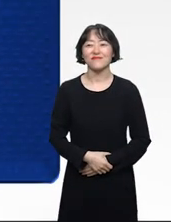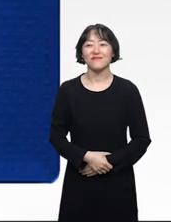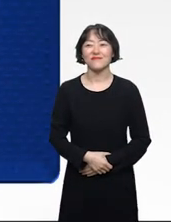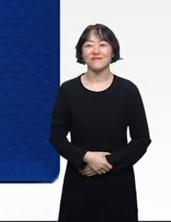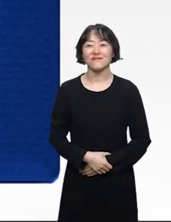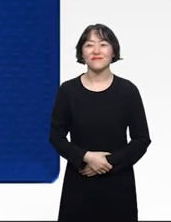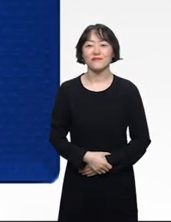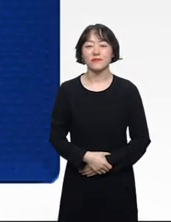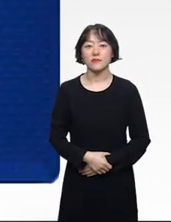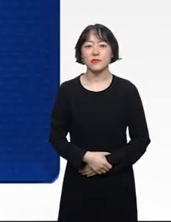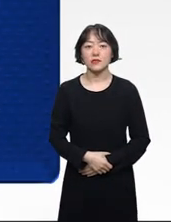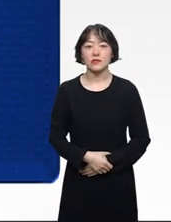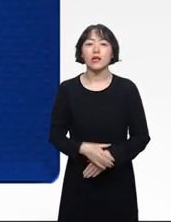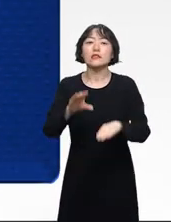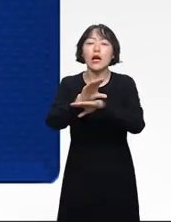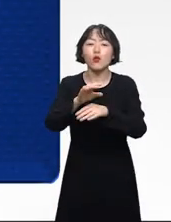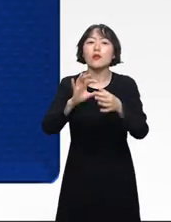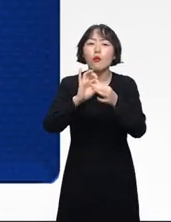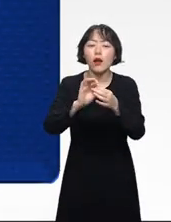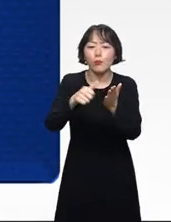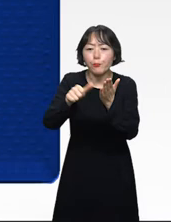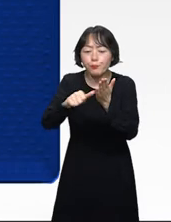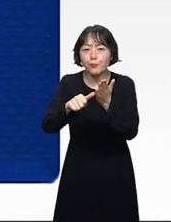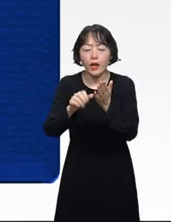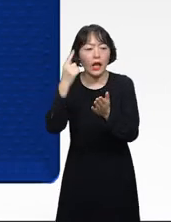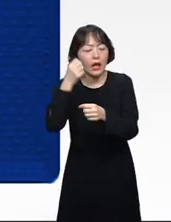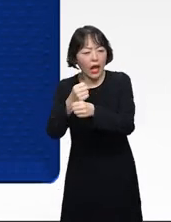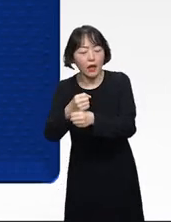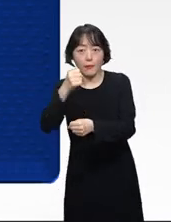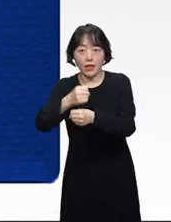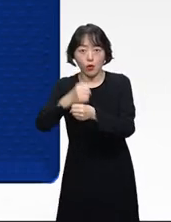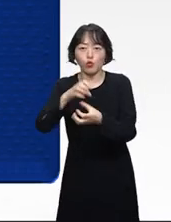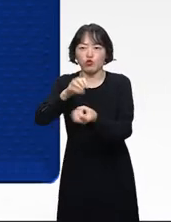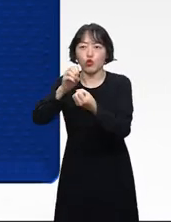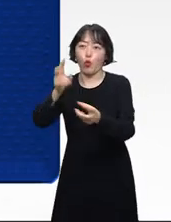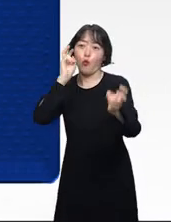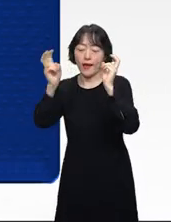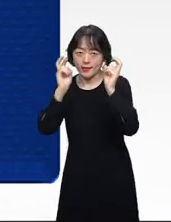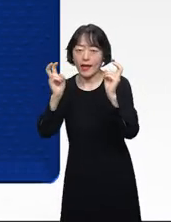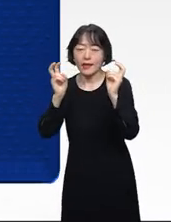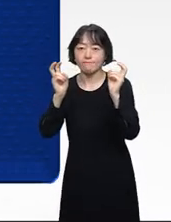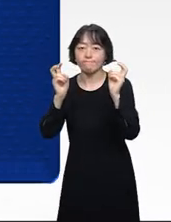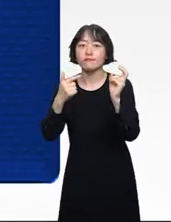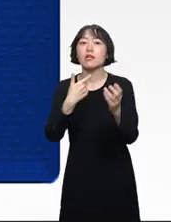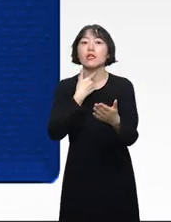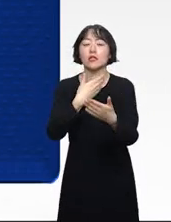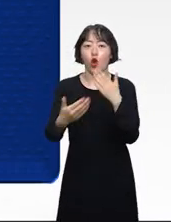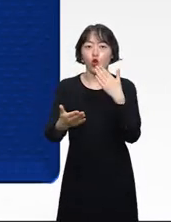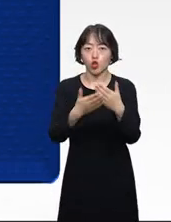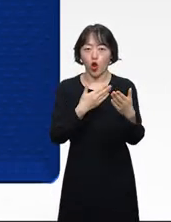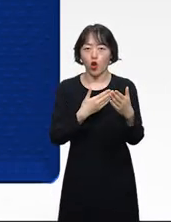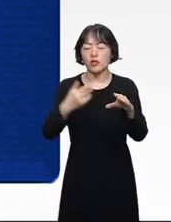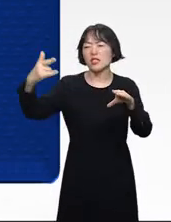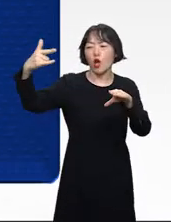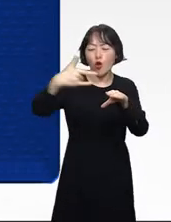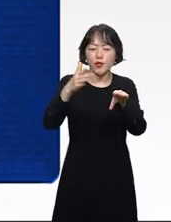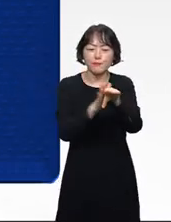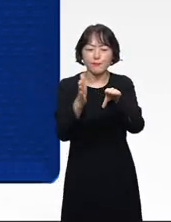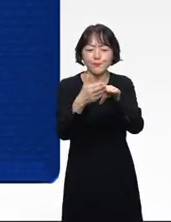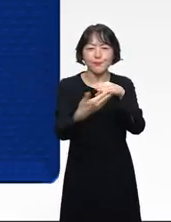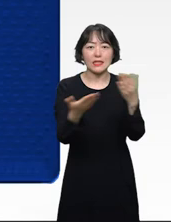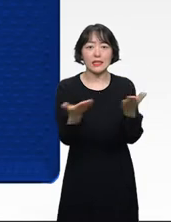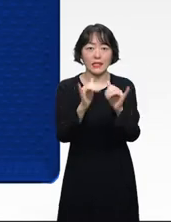자동차 용품 관련 개발 및 유통회사인 주식회사 LK글로벌 컴퍼니에서 경력직 썬팅 시공 직원을